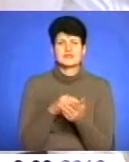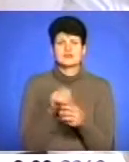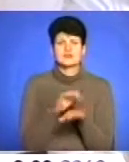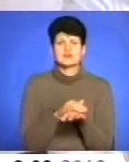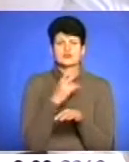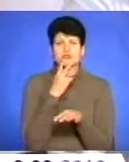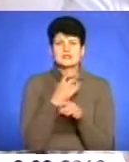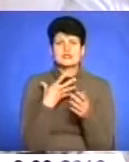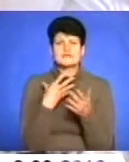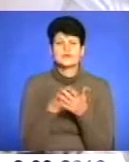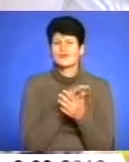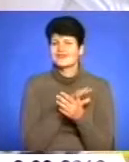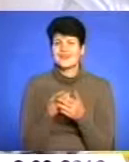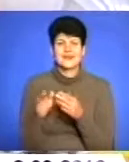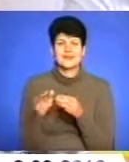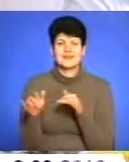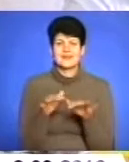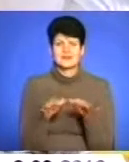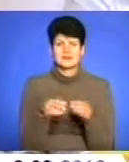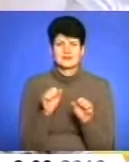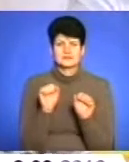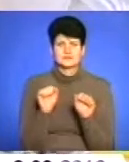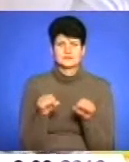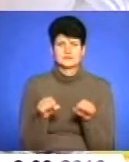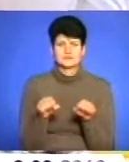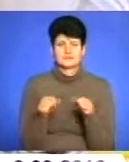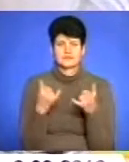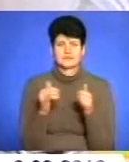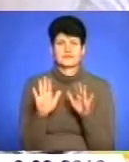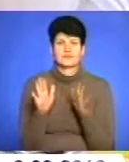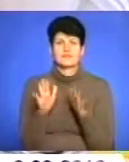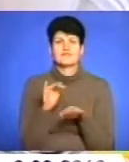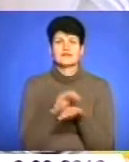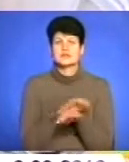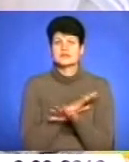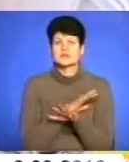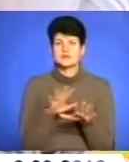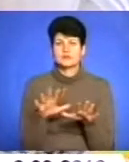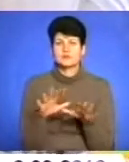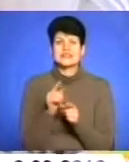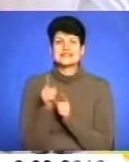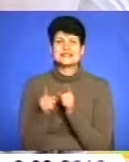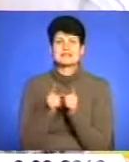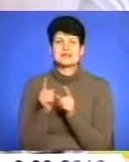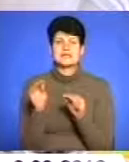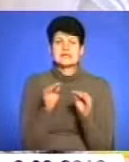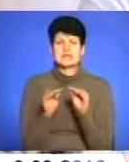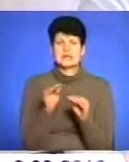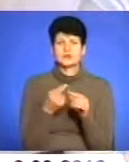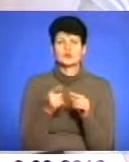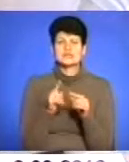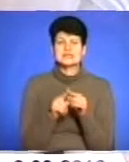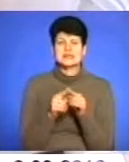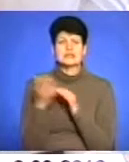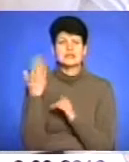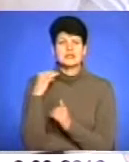показали свою недієздатність на сьогоднішньому етапі. Тому що фактично не відбулося абсолютно зміни складу цих колишніх